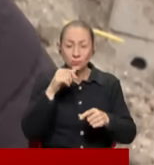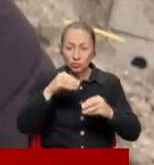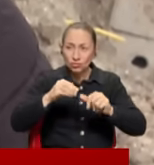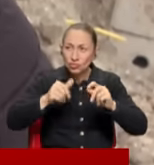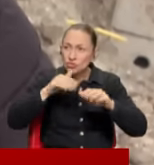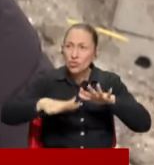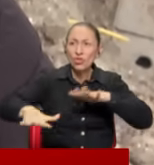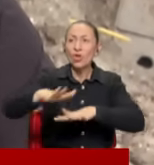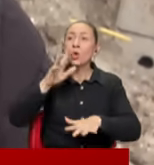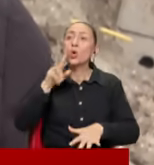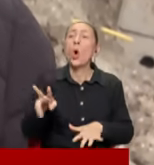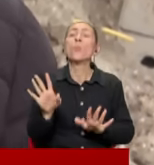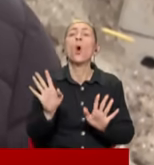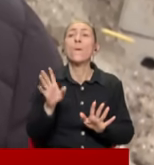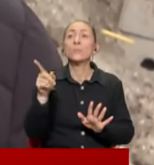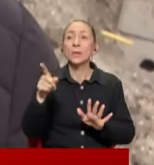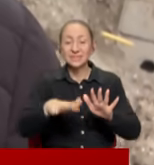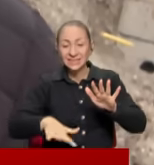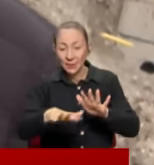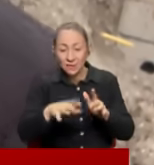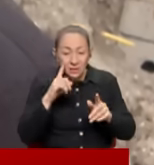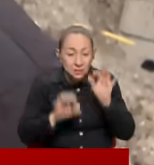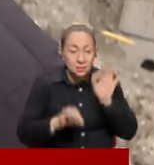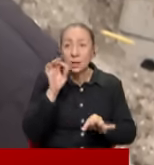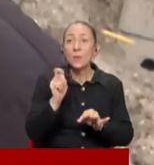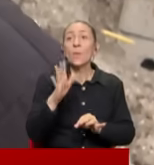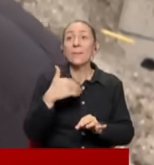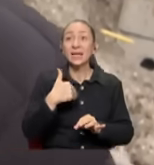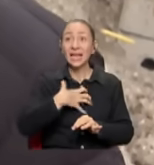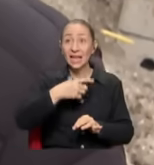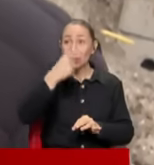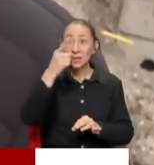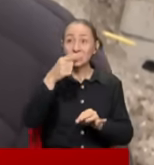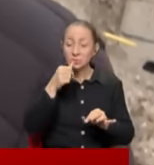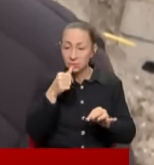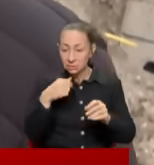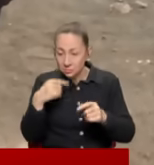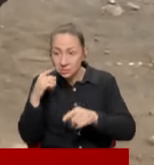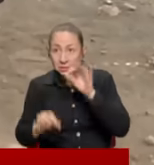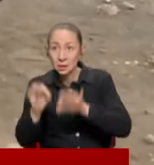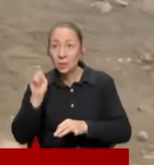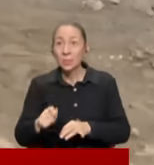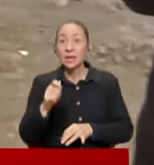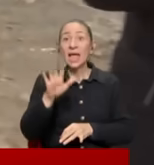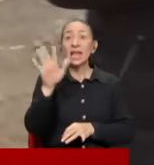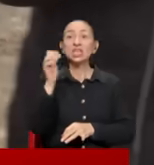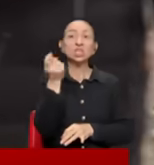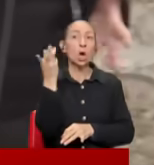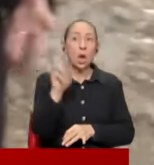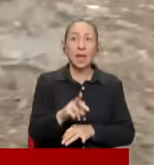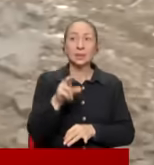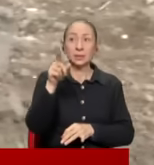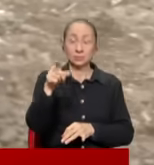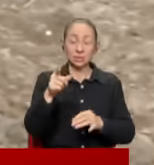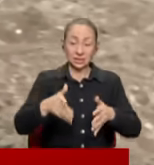bataklığı görmüyor, buradaki suyu görmüyor. Buraya bir zemin etütü yapılmıyor. Bakın ben kendi imkanlarımla buraya zemin etütü yaptırıyorum. 50 kişiye mezar olan Bağdı